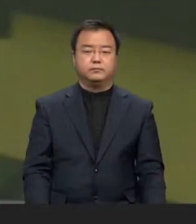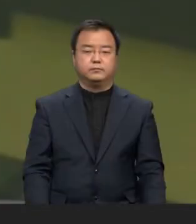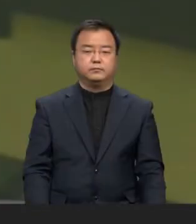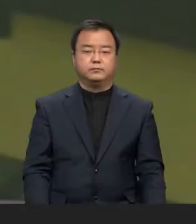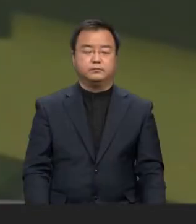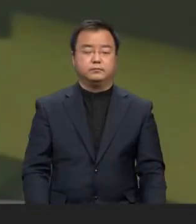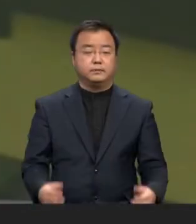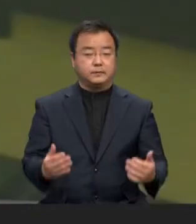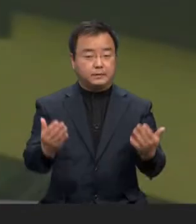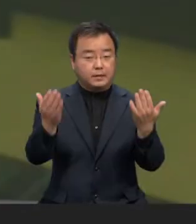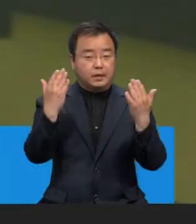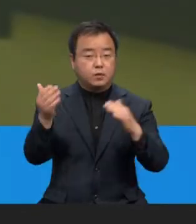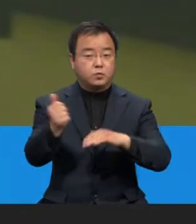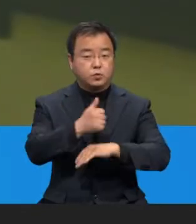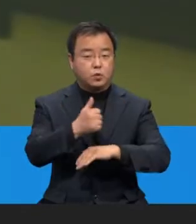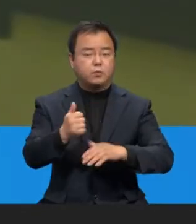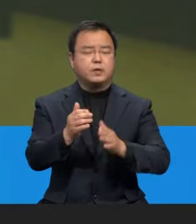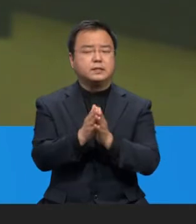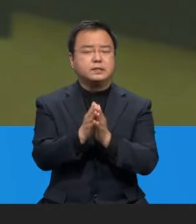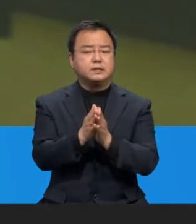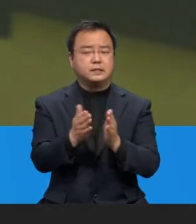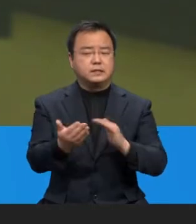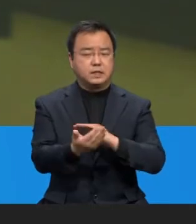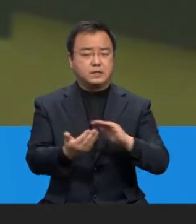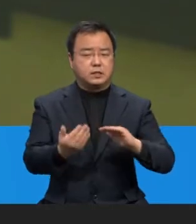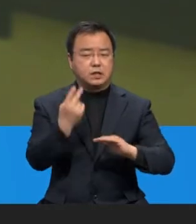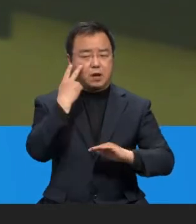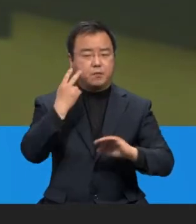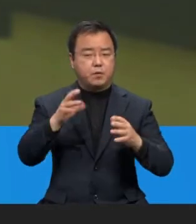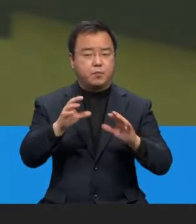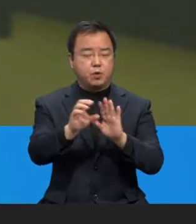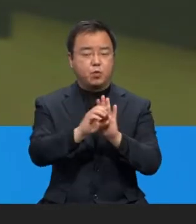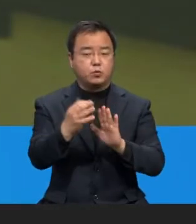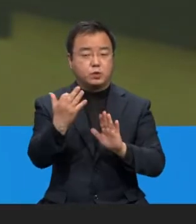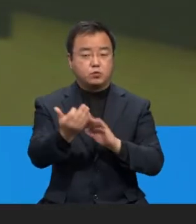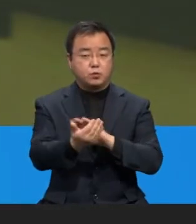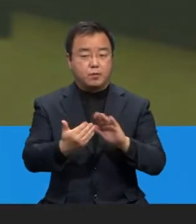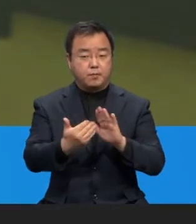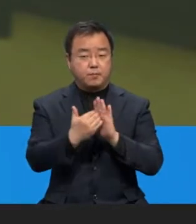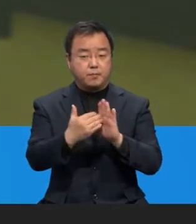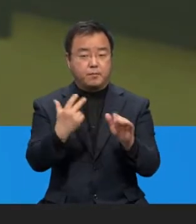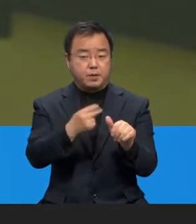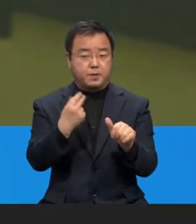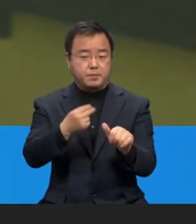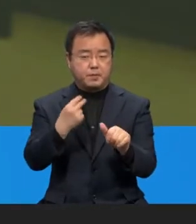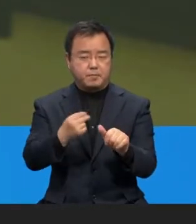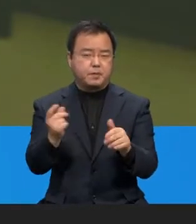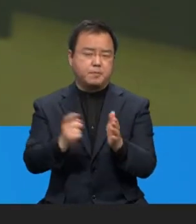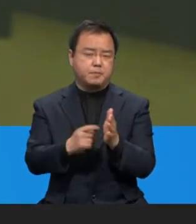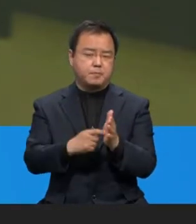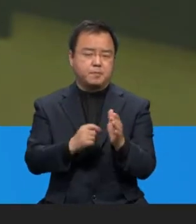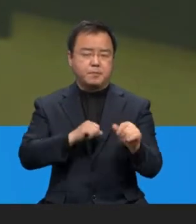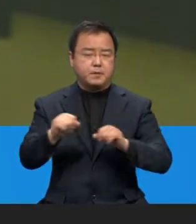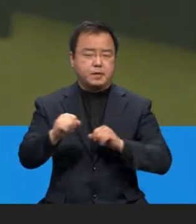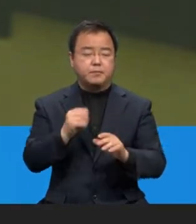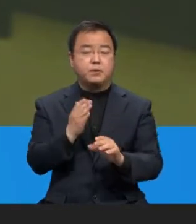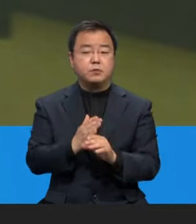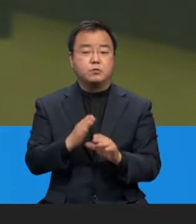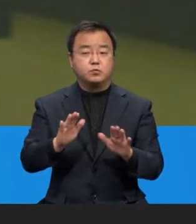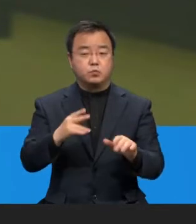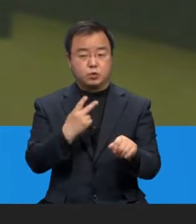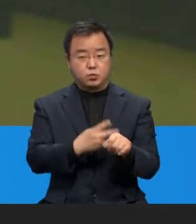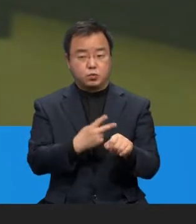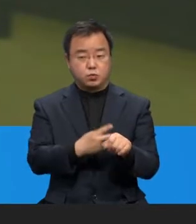네, 등교 수업 재개를 앞둔 미국은 코로나19 백신 접종 속도를 높이는데 안간 힘을 쓰고 있습니다. 보건당국이